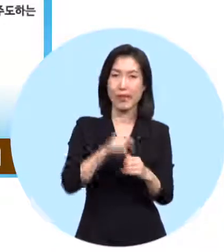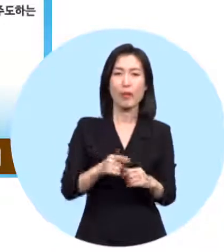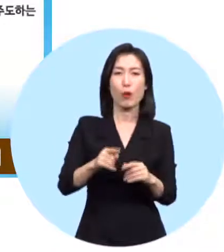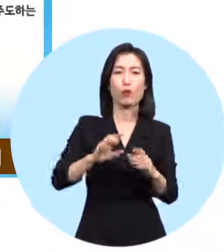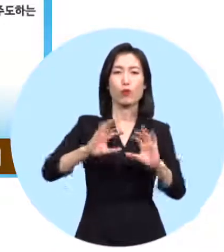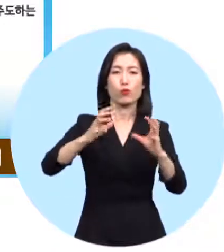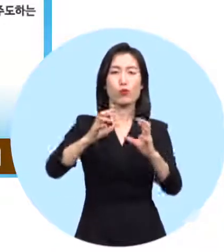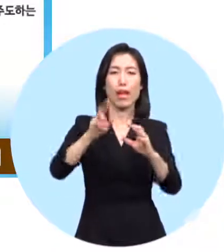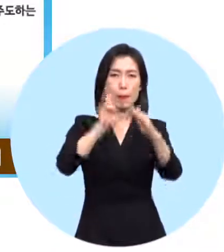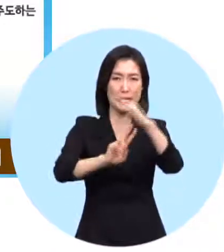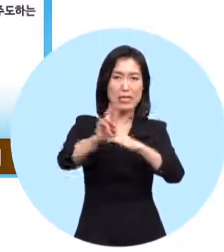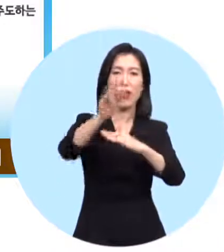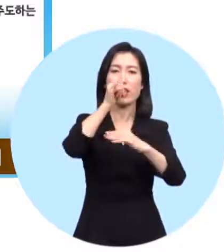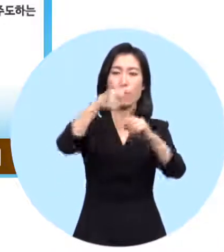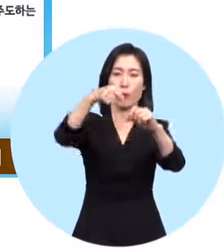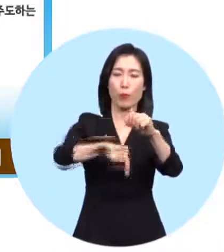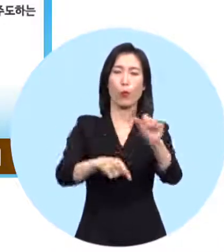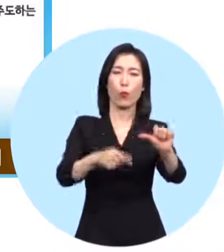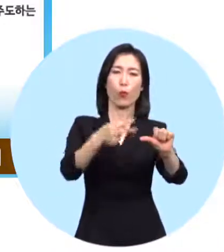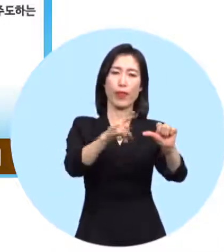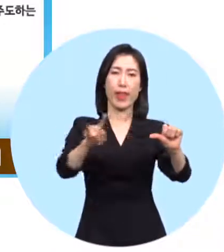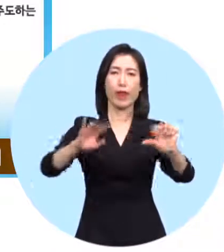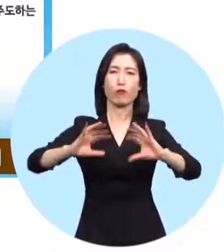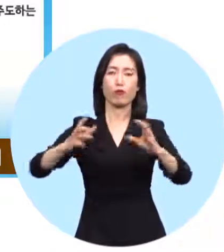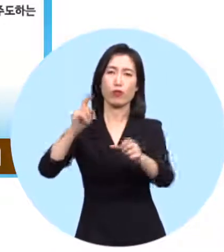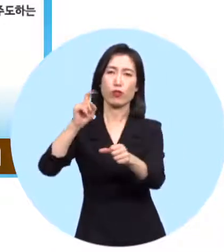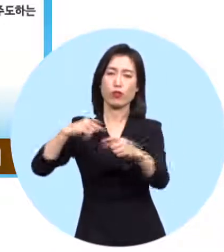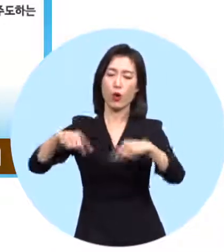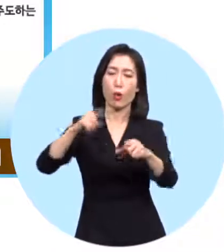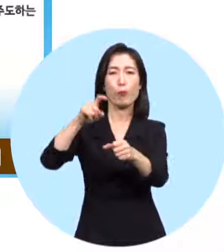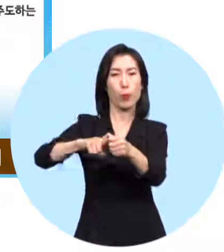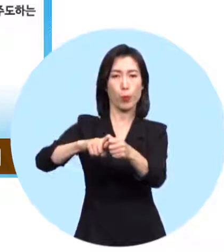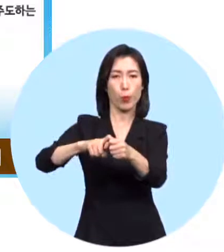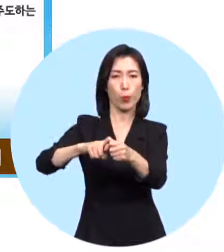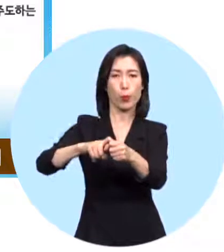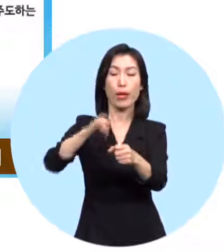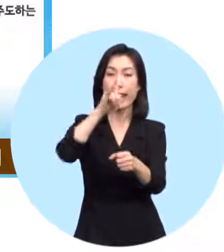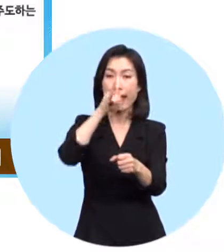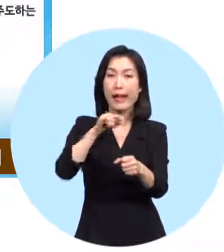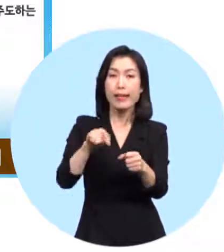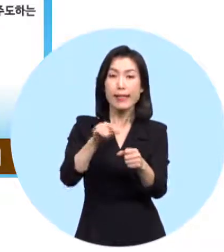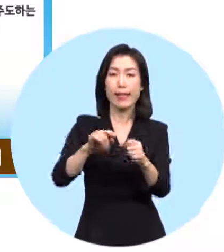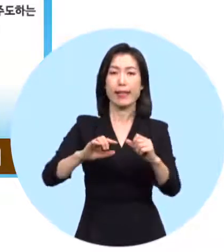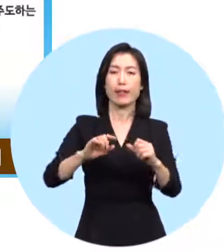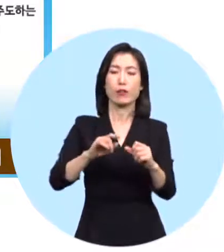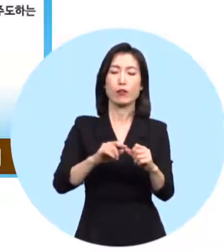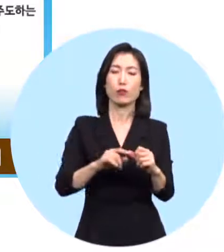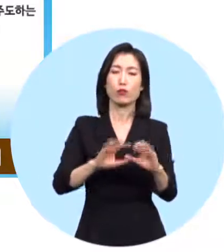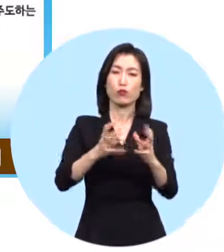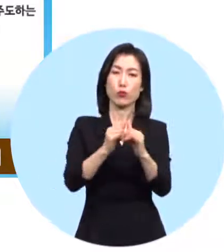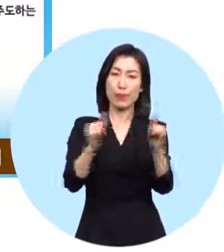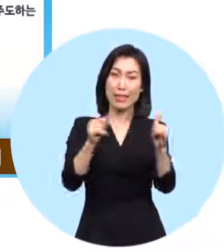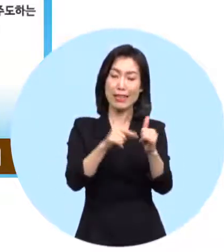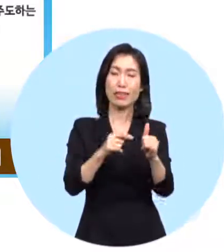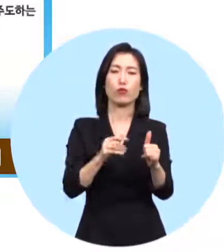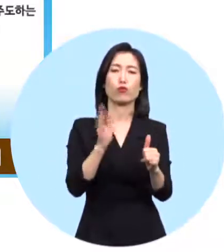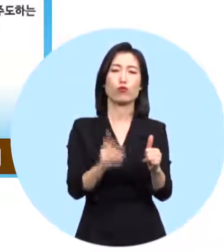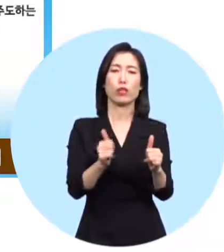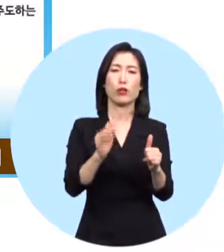국가 비전이 있고 5대 국정 목표가 있는데 5대 국정 목표 중에 국민인 주인인